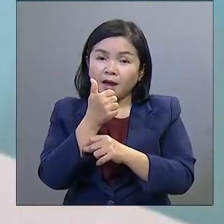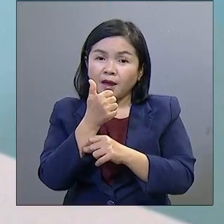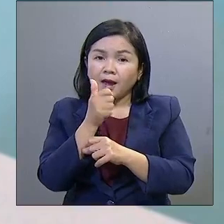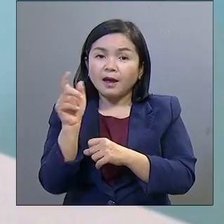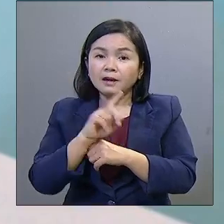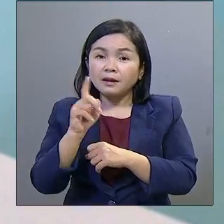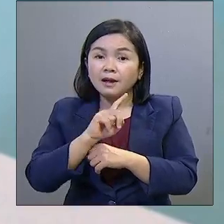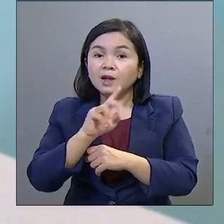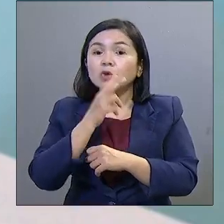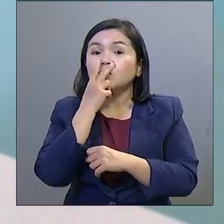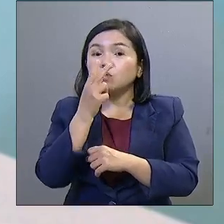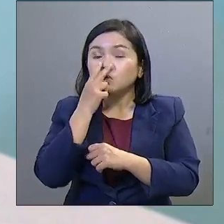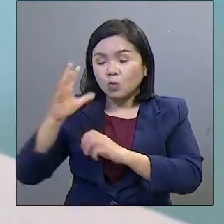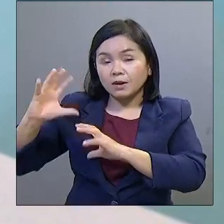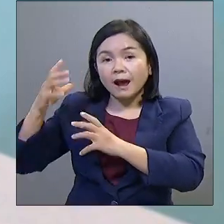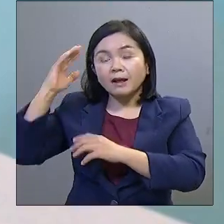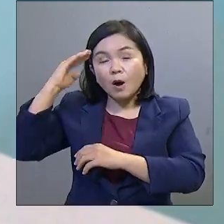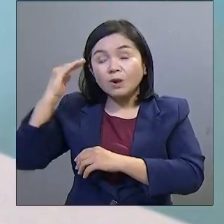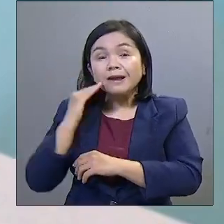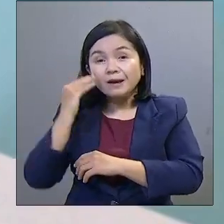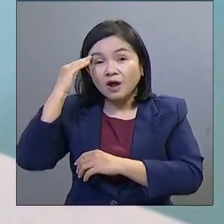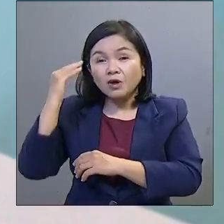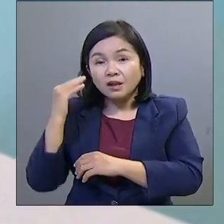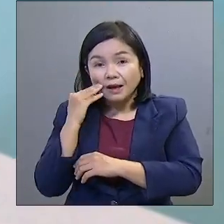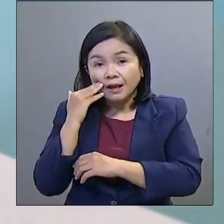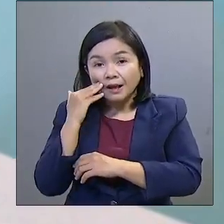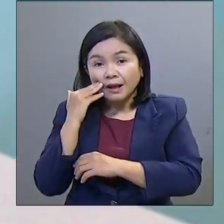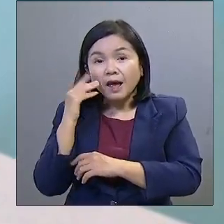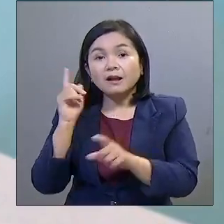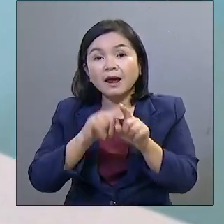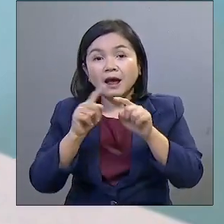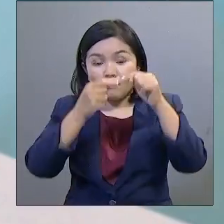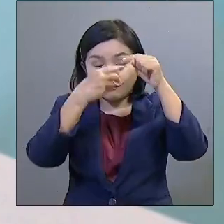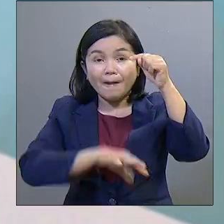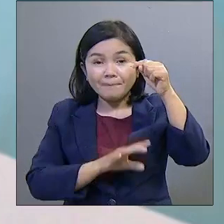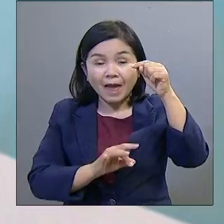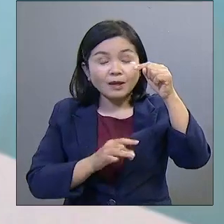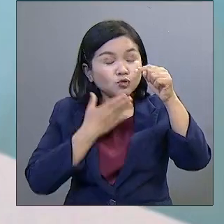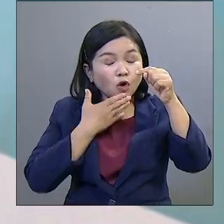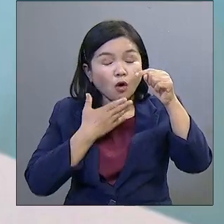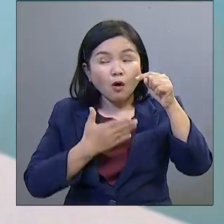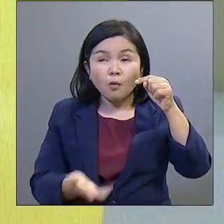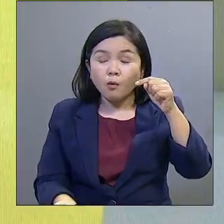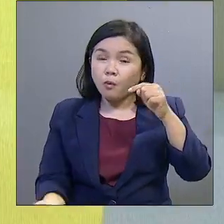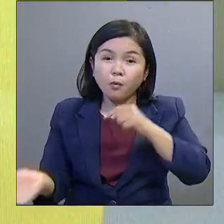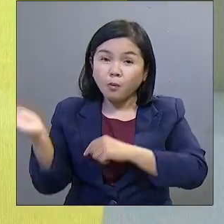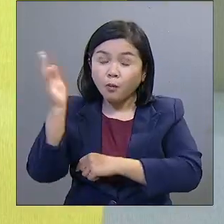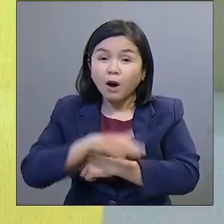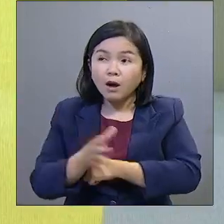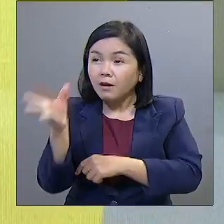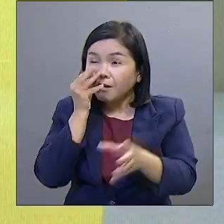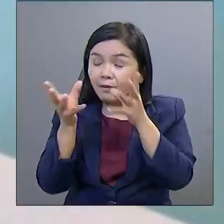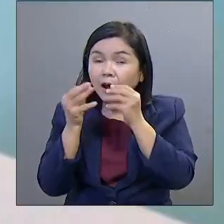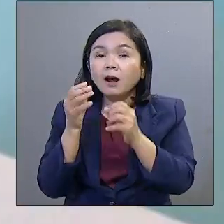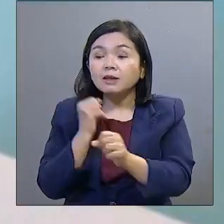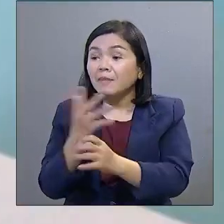เนี่ยค่ะมีซีรีส์เกาหลีเนี่ยหนึ่งภาคเขาก็จะมีทั้งหมด8ตอนดูรวดเดียว8ตอนเลยได้อะไรเหมือนกัน ไม่ทำงานเห